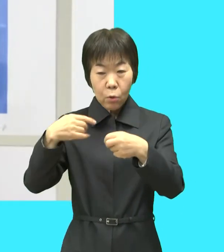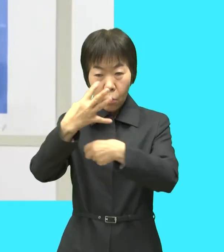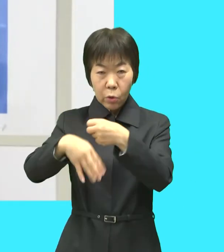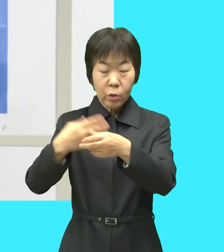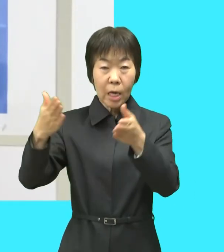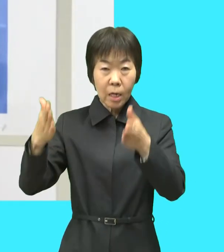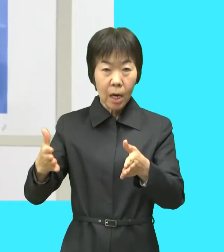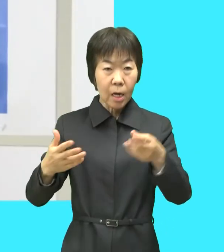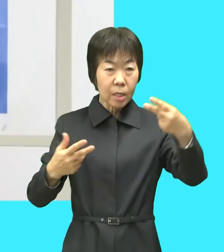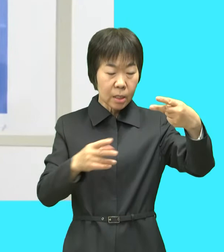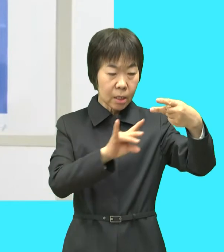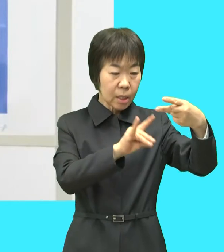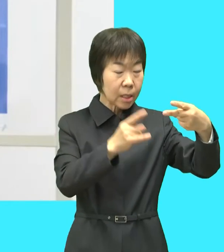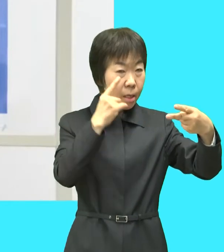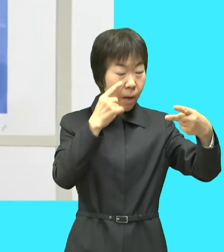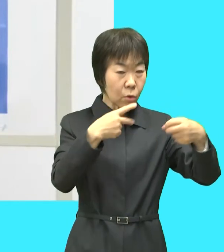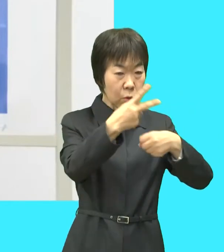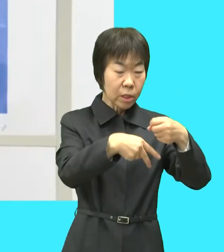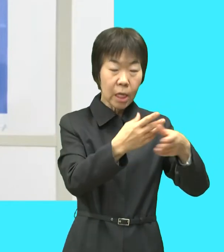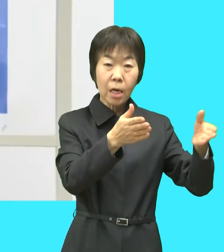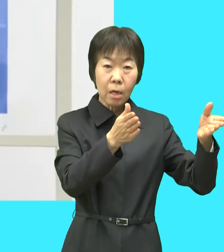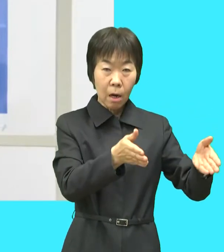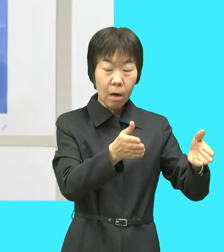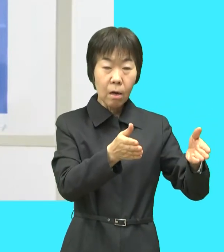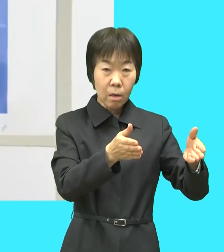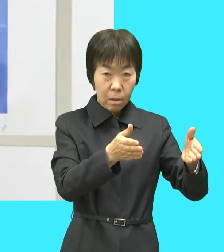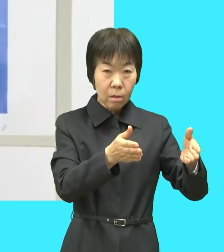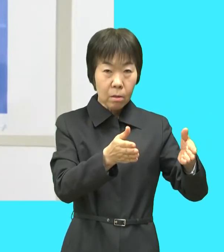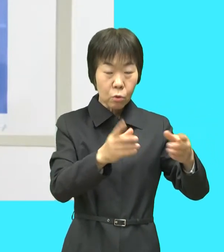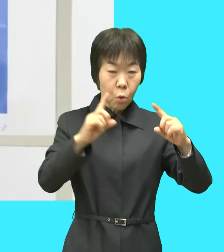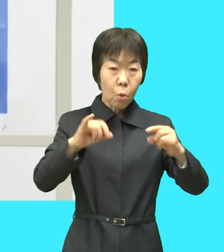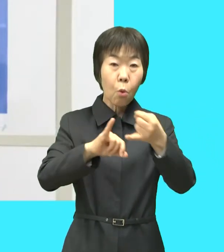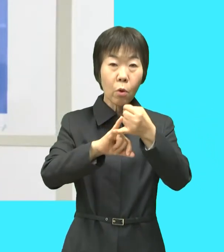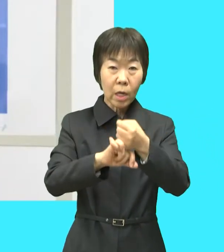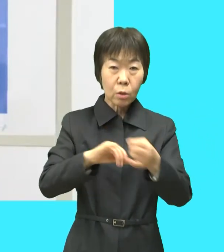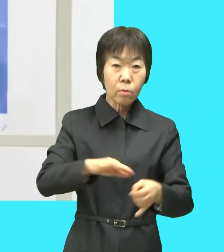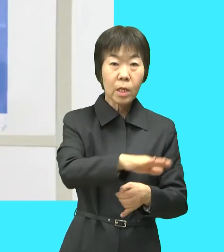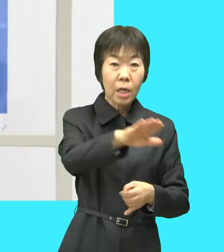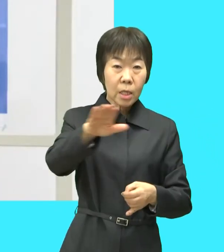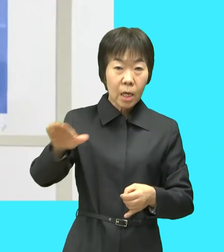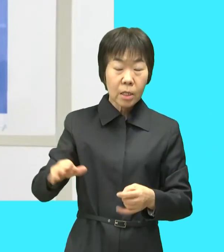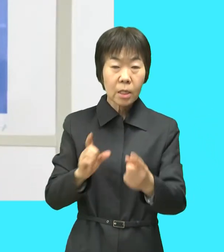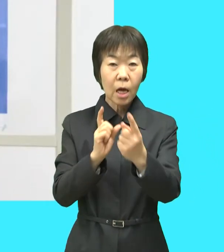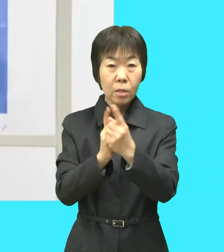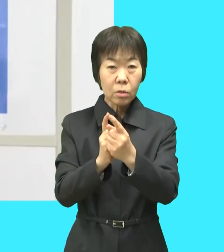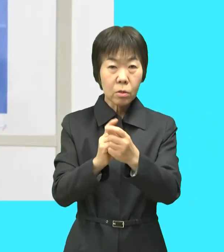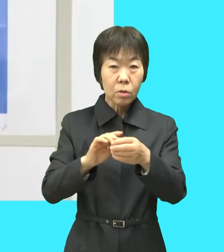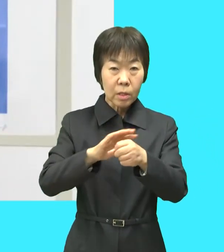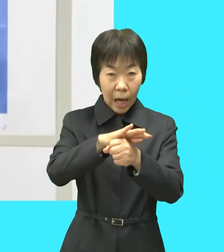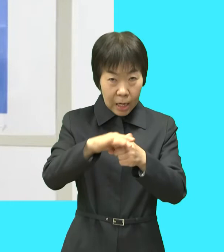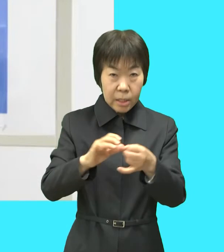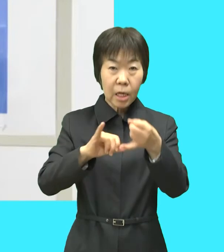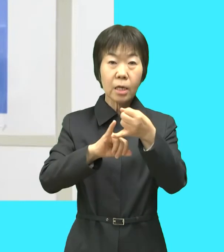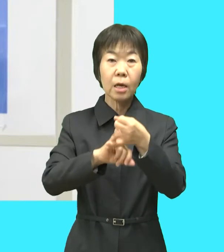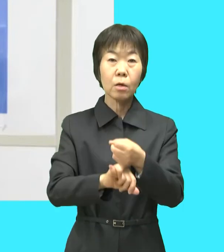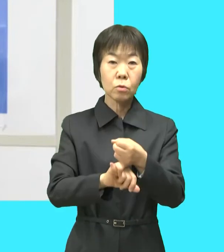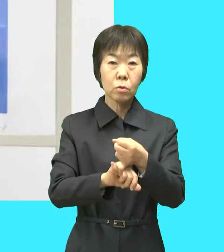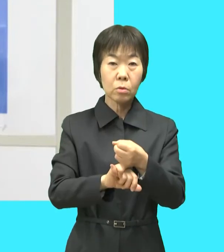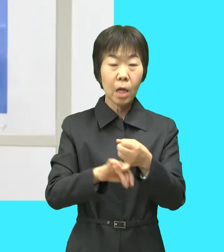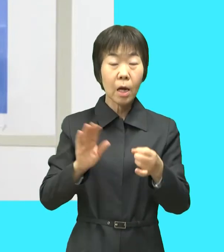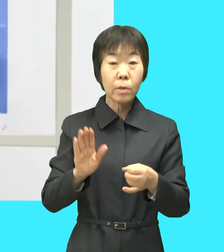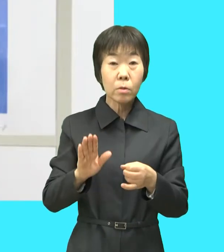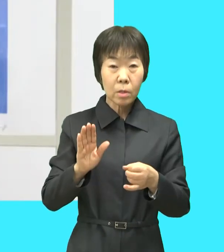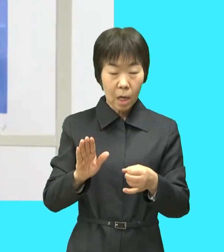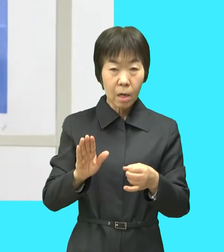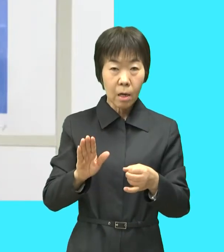年間ということになりますが、この公約、県民の皆さんに対する大事な約束ということになりますので